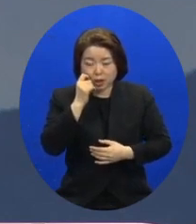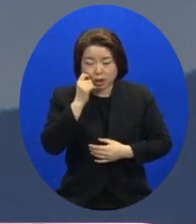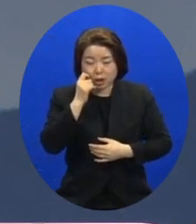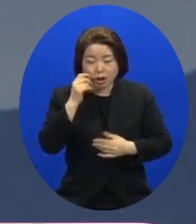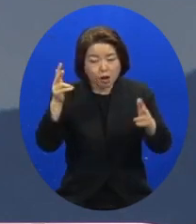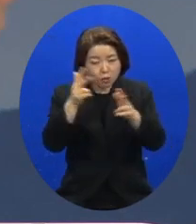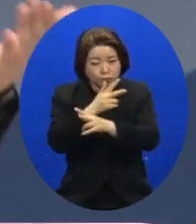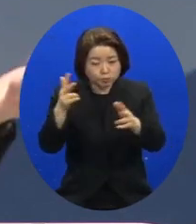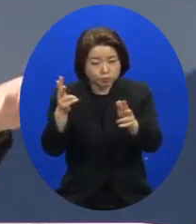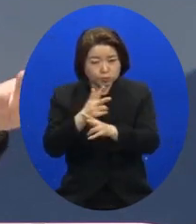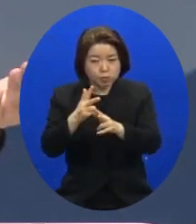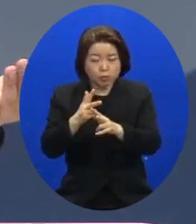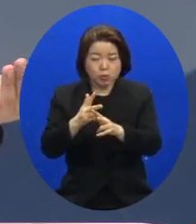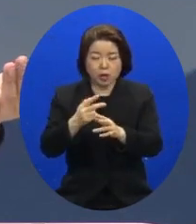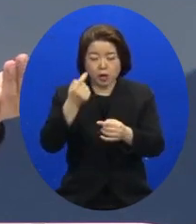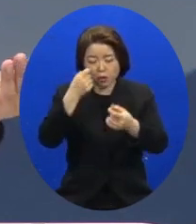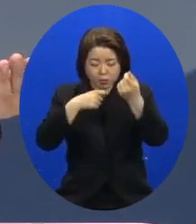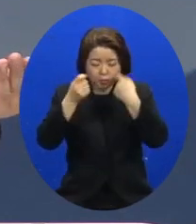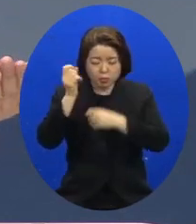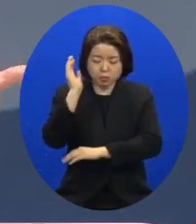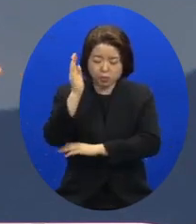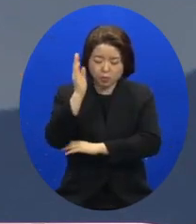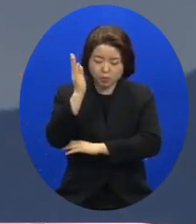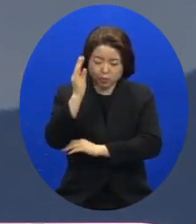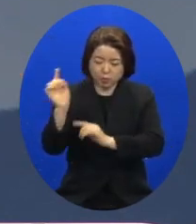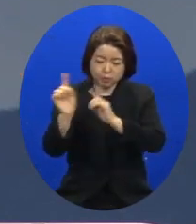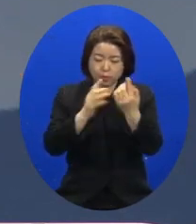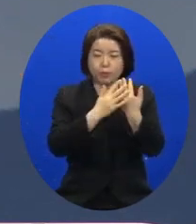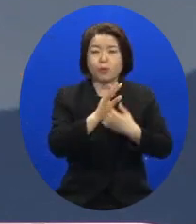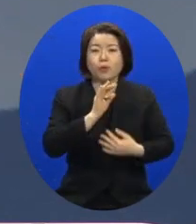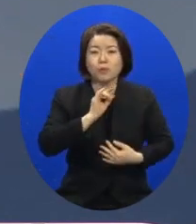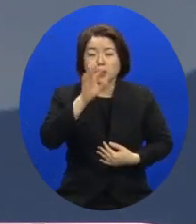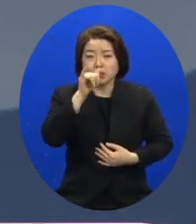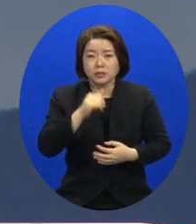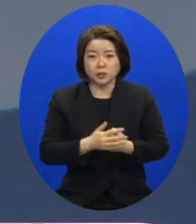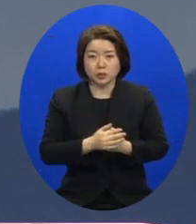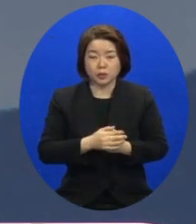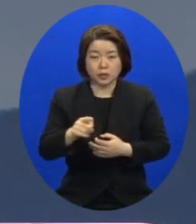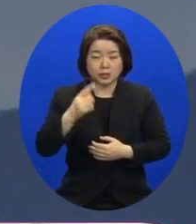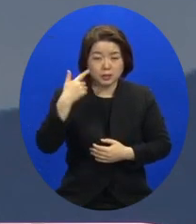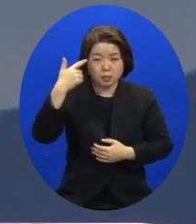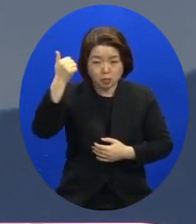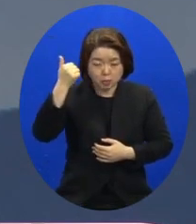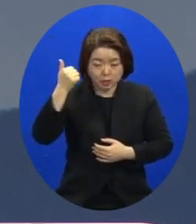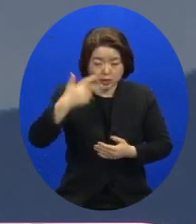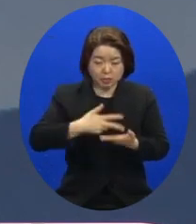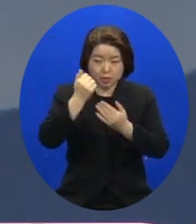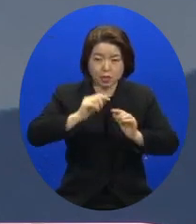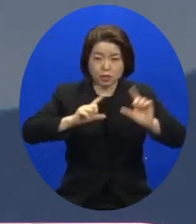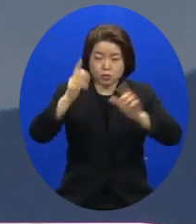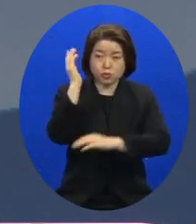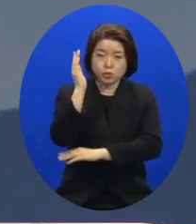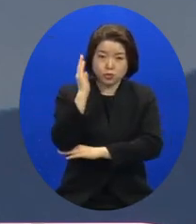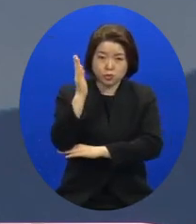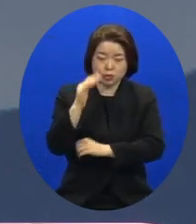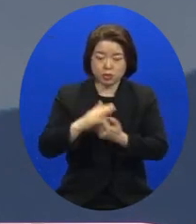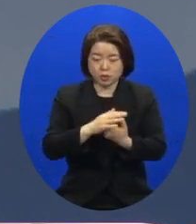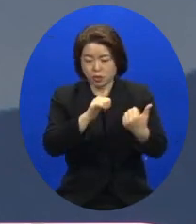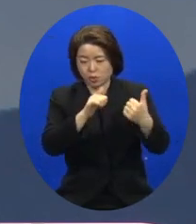주일마다 눈물바다 부흥해요. 그 목사님이 하시는 주일 설교는 그대로